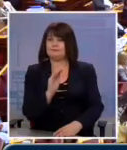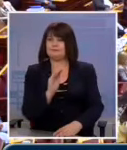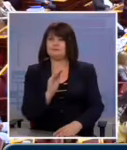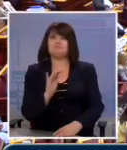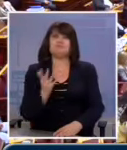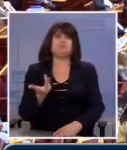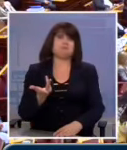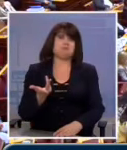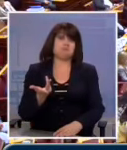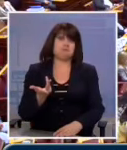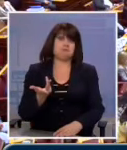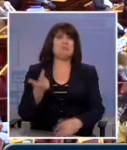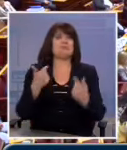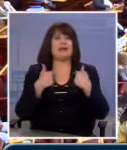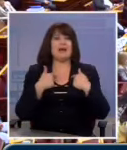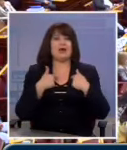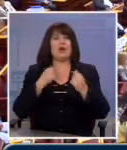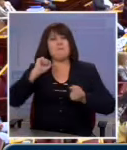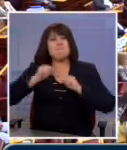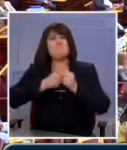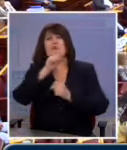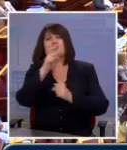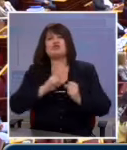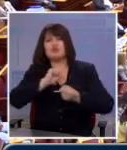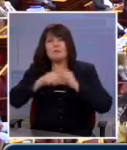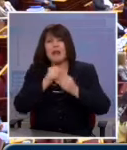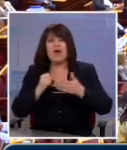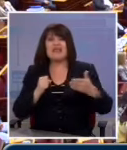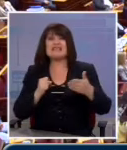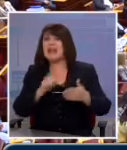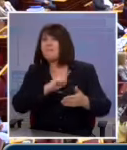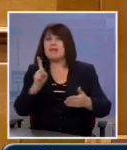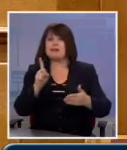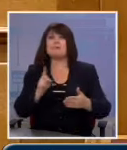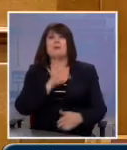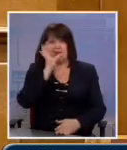Γιατί εγώ που μάχομαι μια ολόκληρη ζωή εναντίον της αριστεράς,